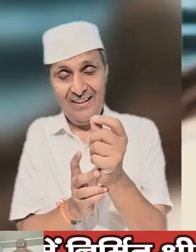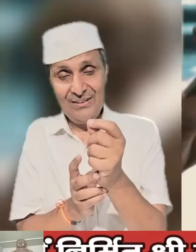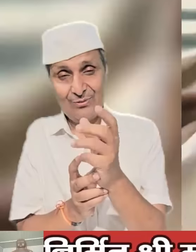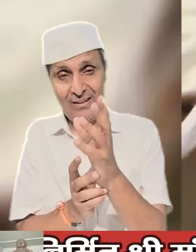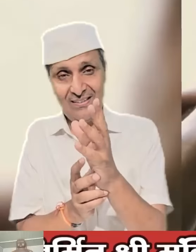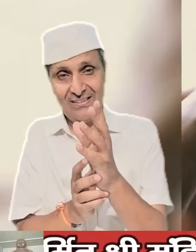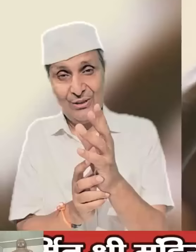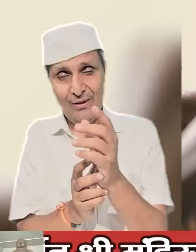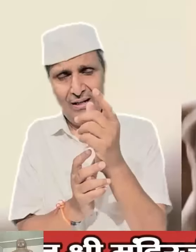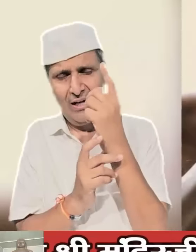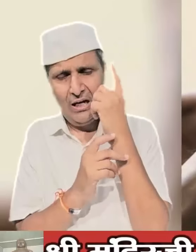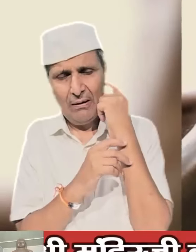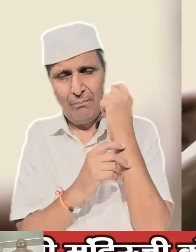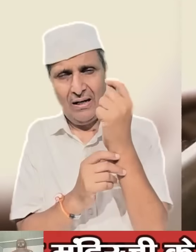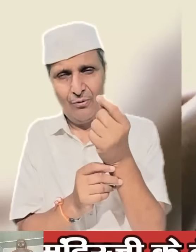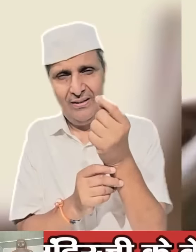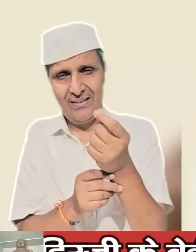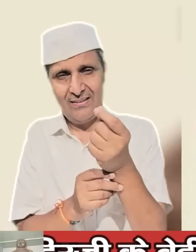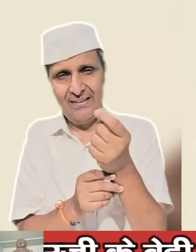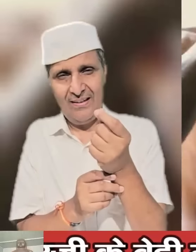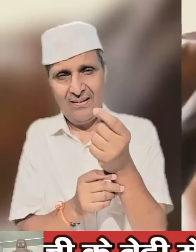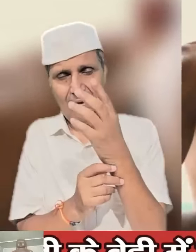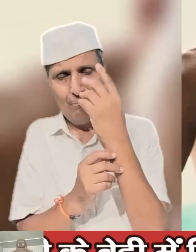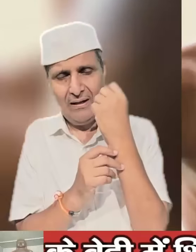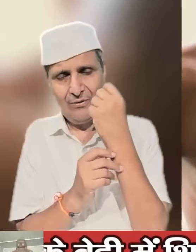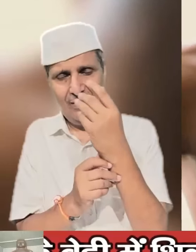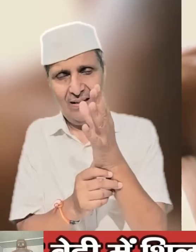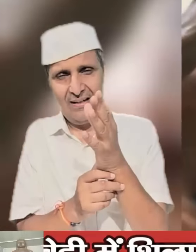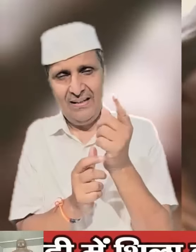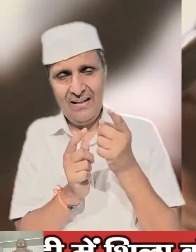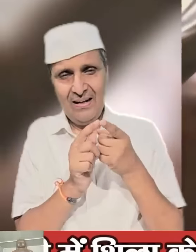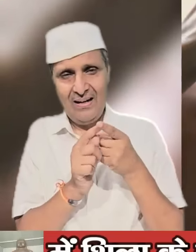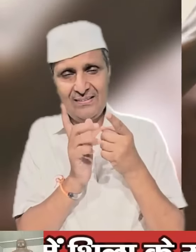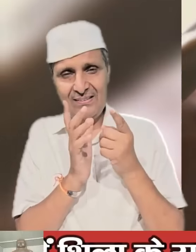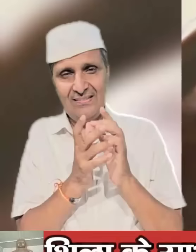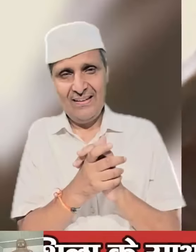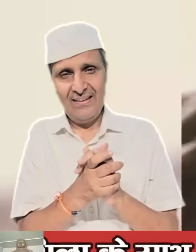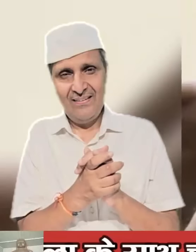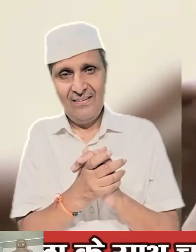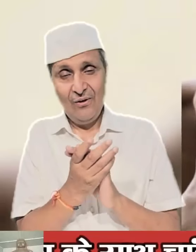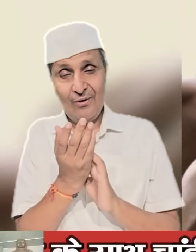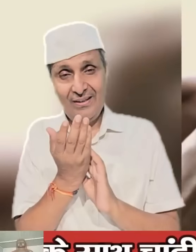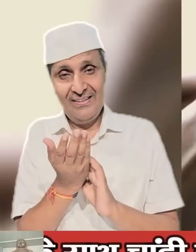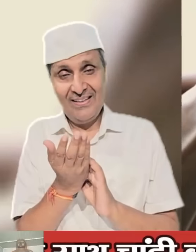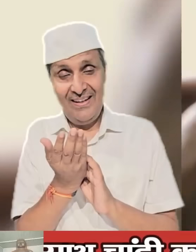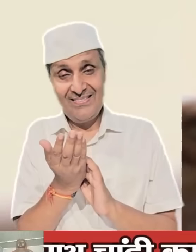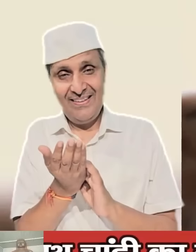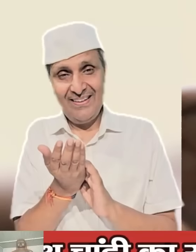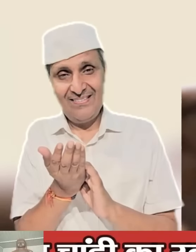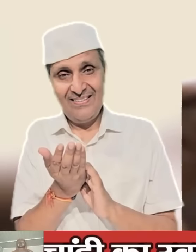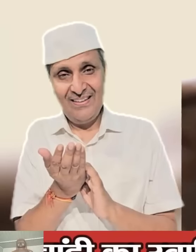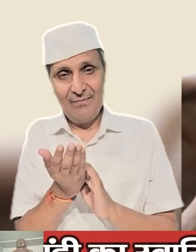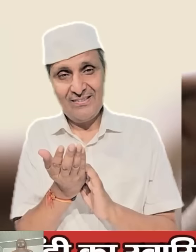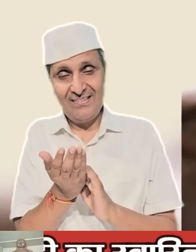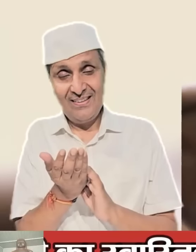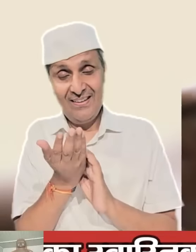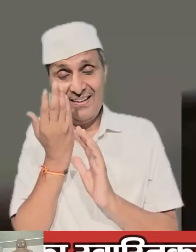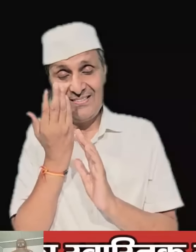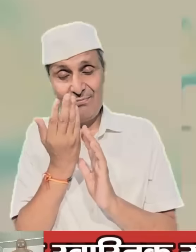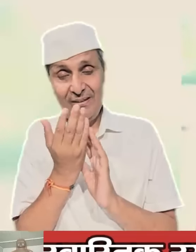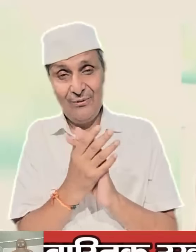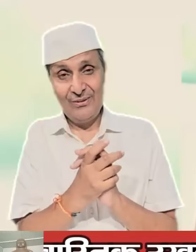निकालते ऐसे उसके हाथ जलते होंगे, एक बार बाल को खींच कर देखिएगा, बाल तो निकलेगा नहीं, हाथ छिल जाएगा। और ये देखिए कैसे निकालते हैं दिगंबर